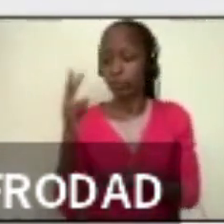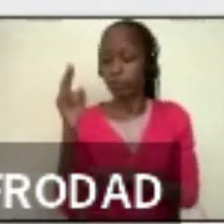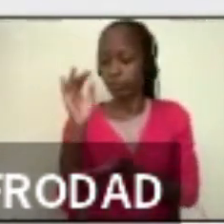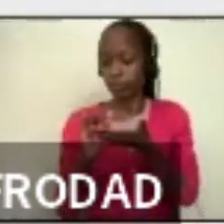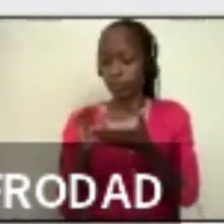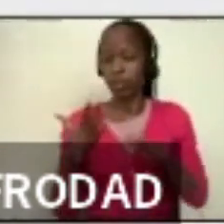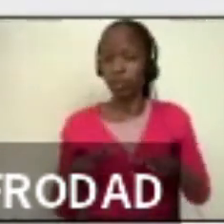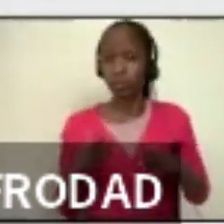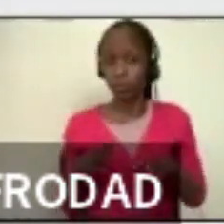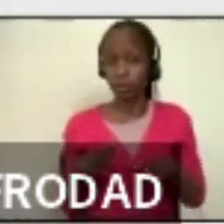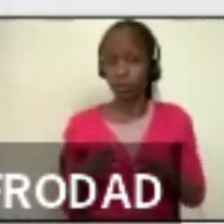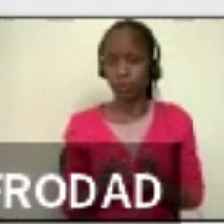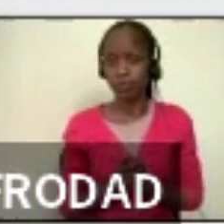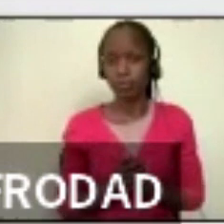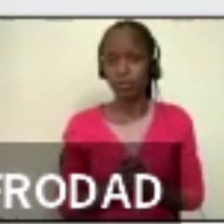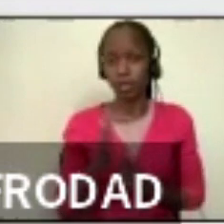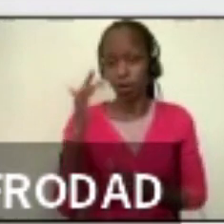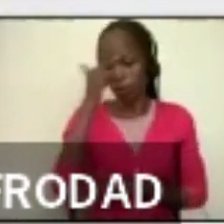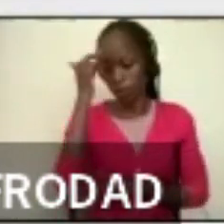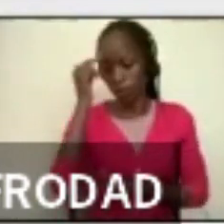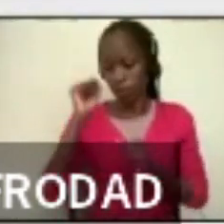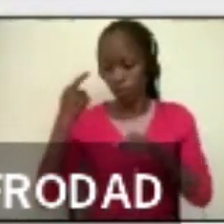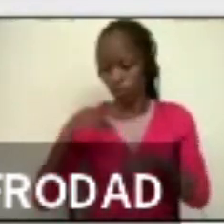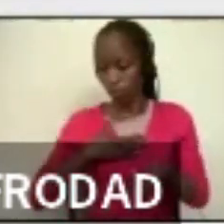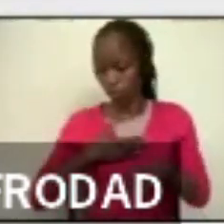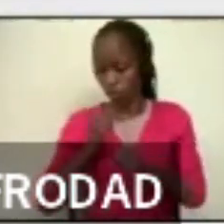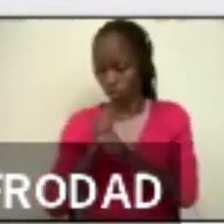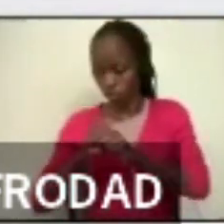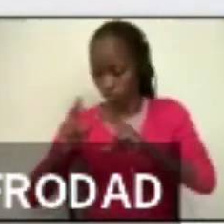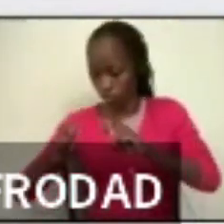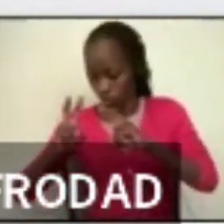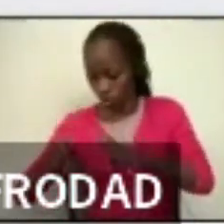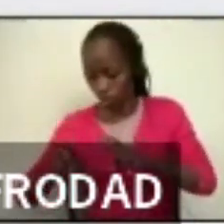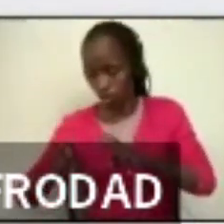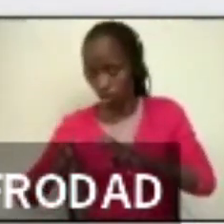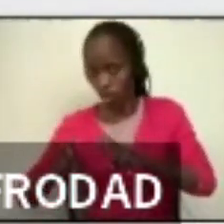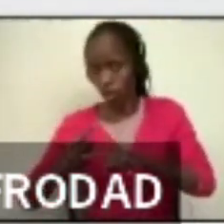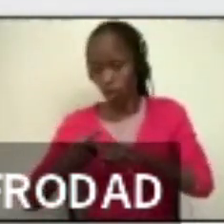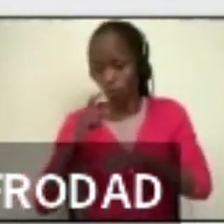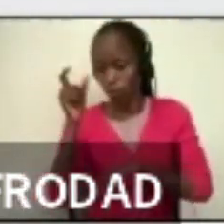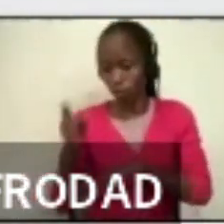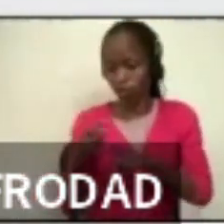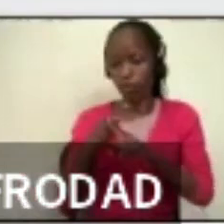sur quelqu'un de ma famille. Comme on dit, chez nous, le journaliste d'investigation n'a pas d'amis.